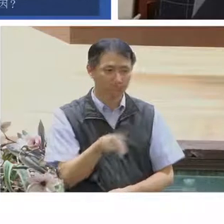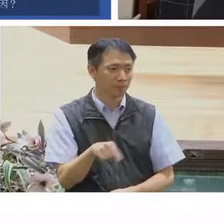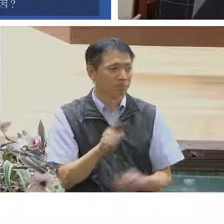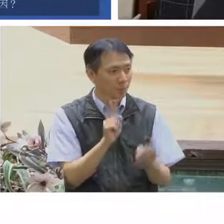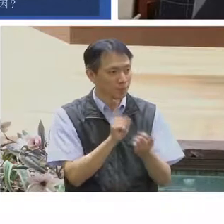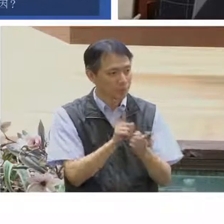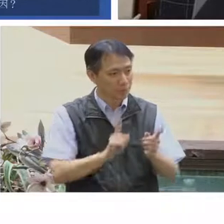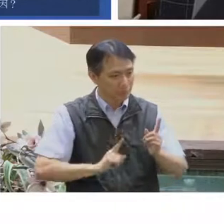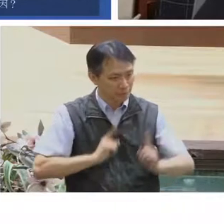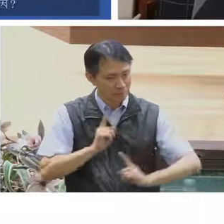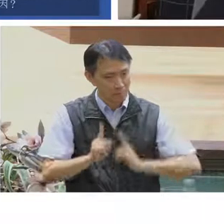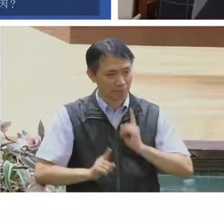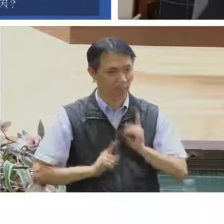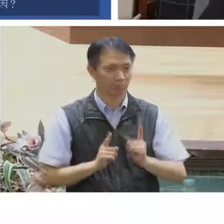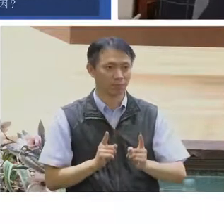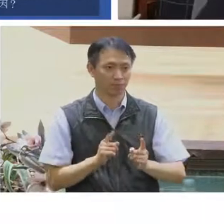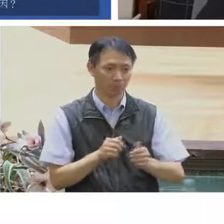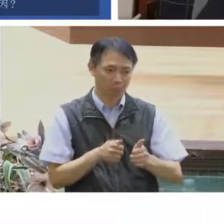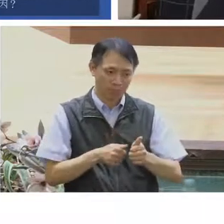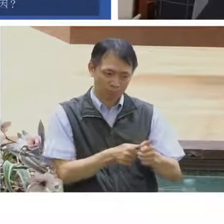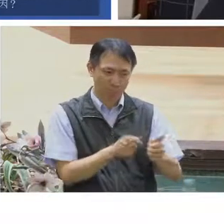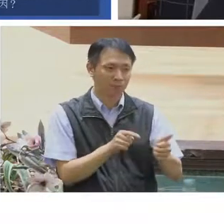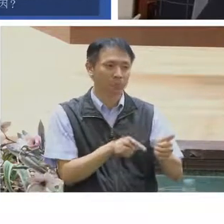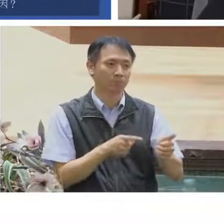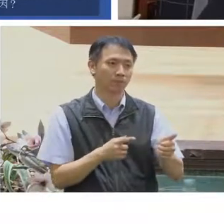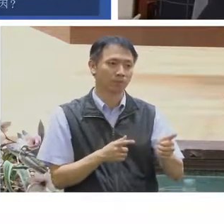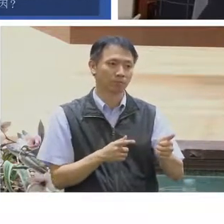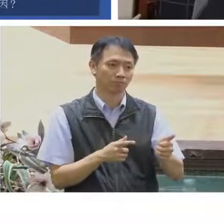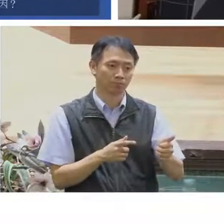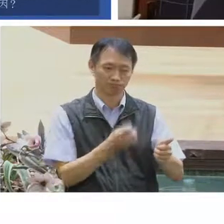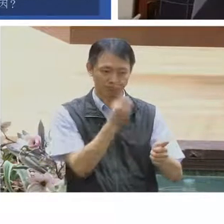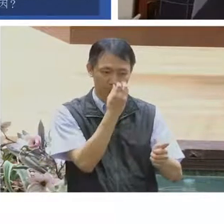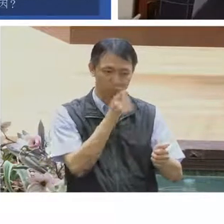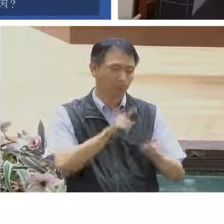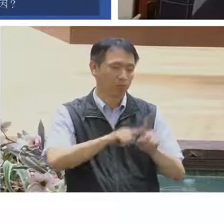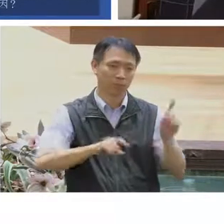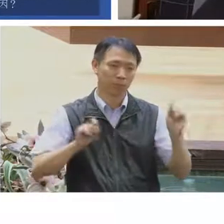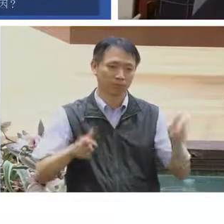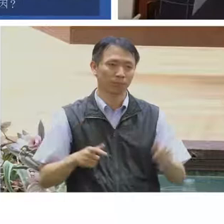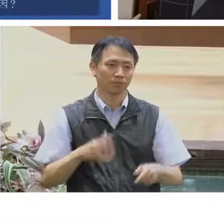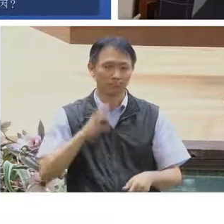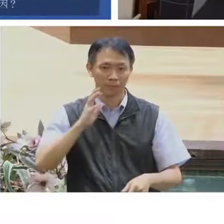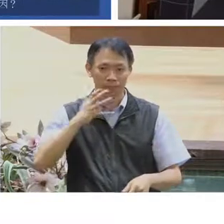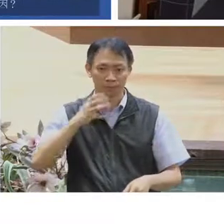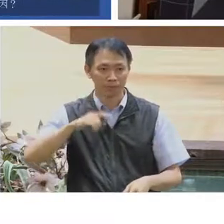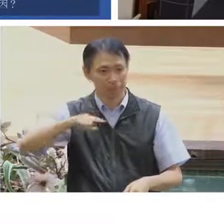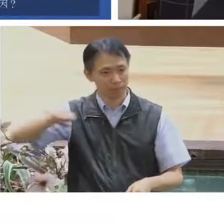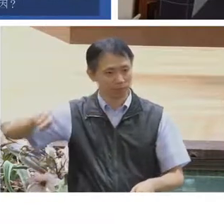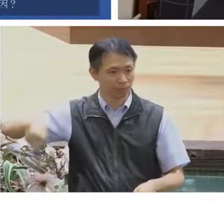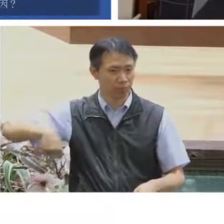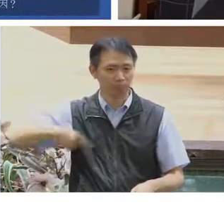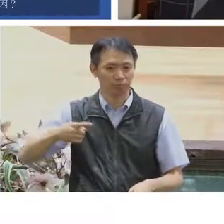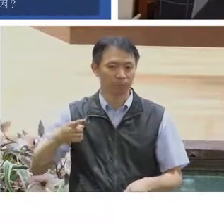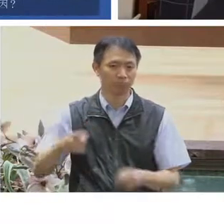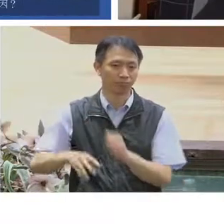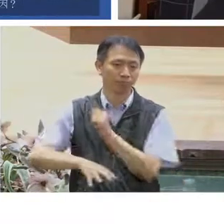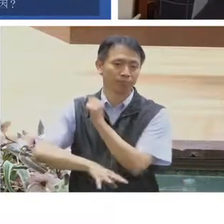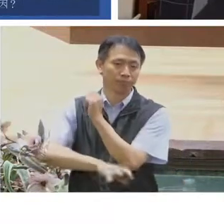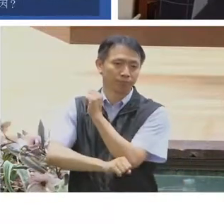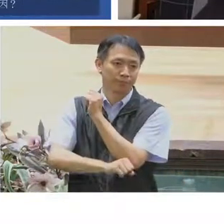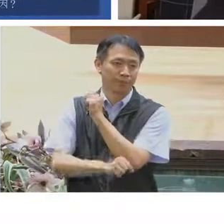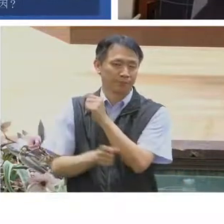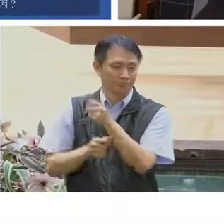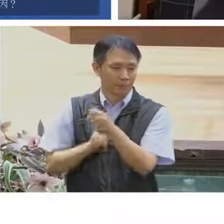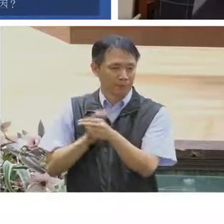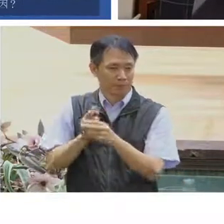个自由自主的追求，这个跟香港不同。澳门的这个核心的价值核心